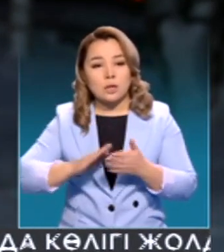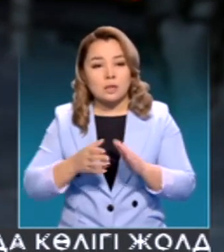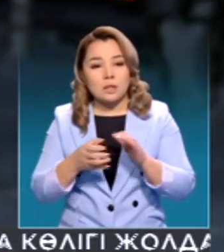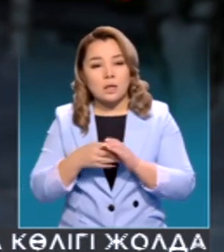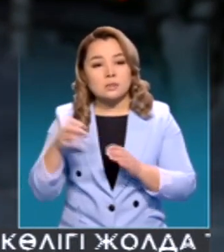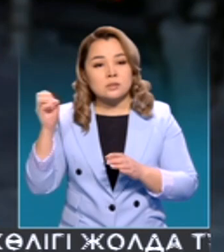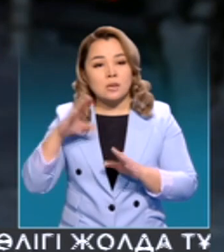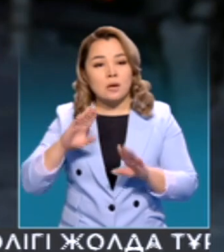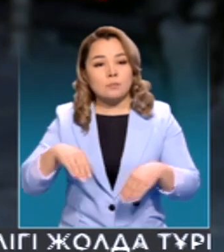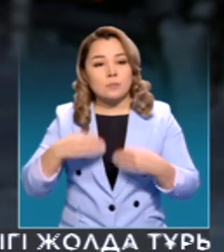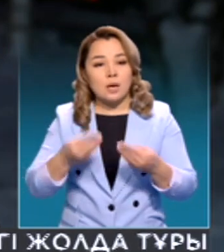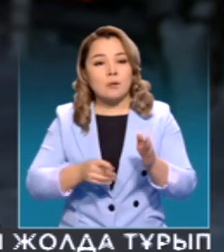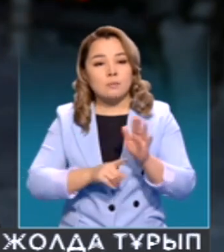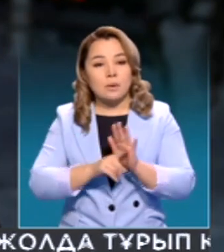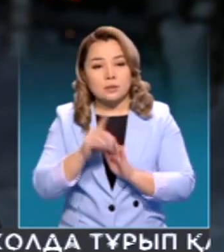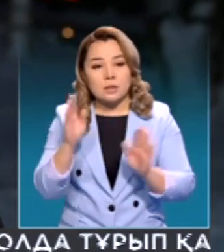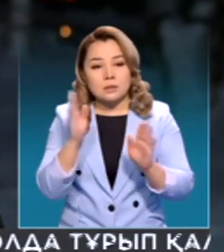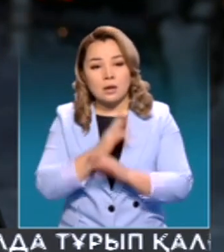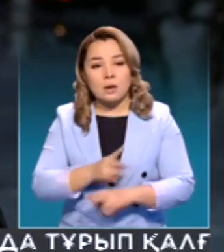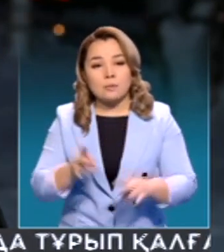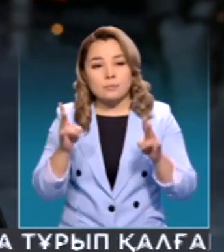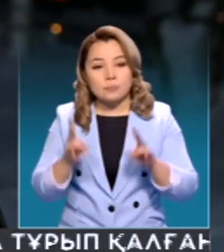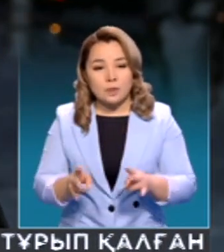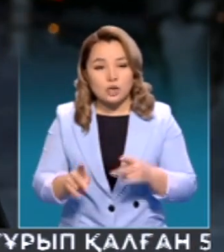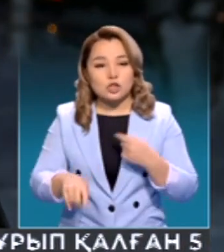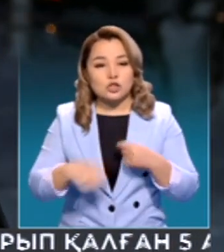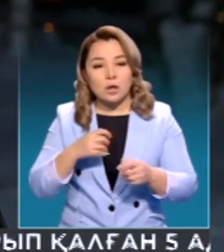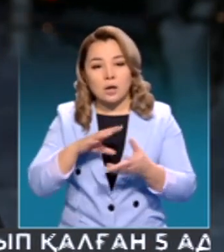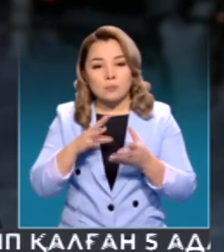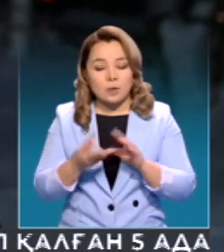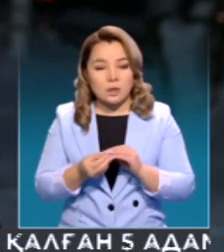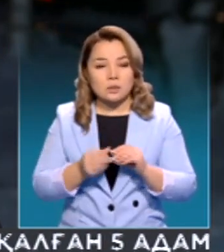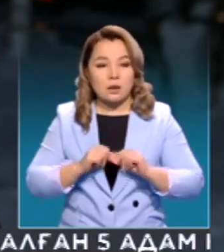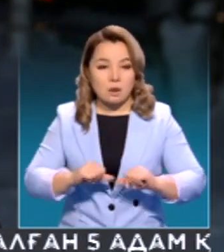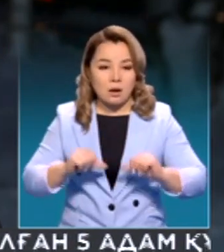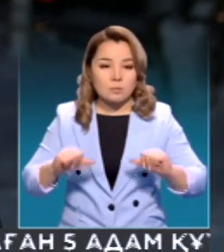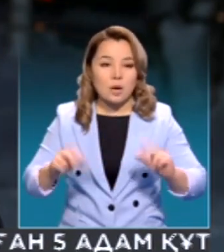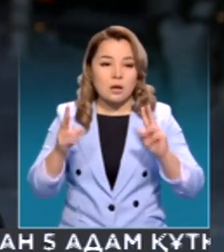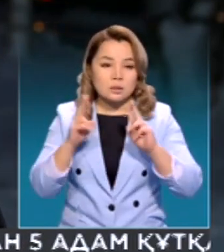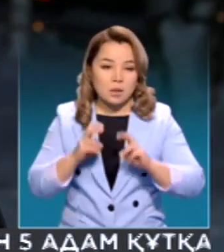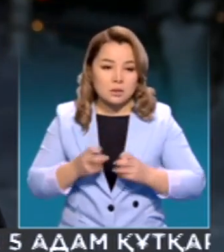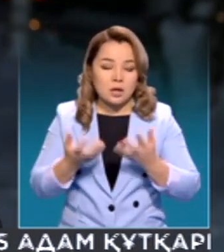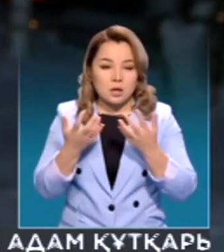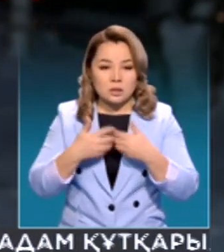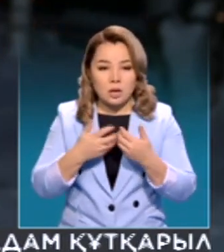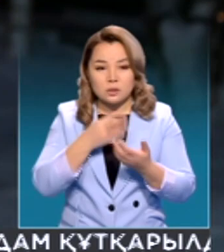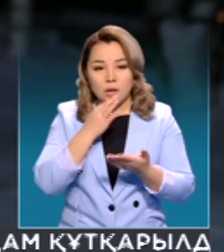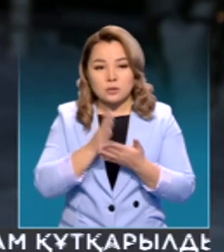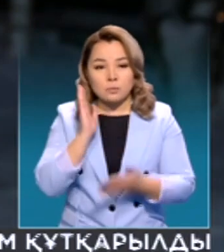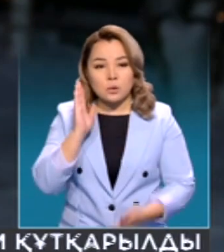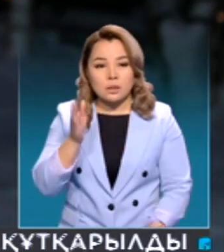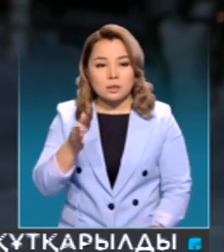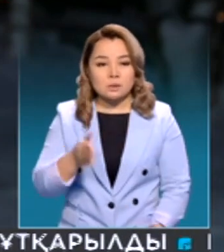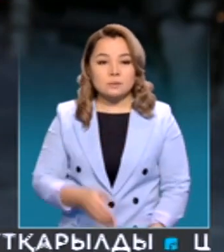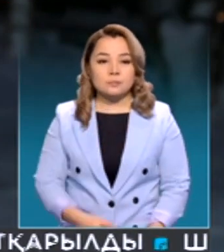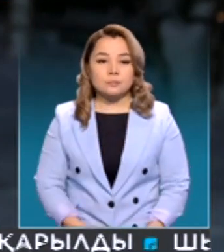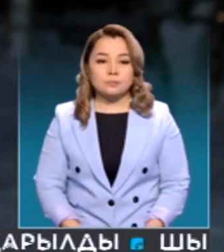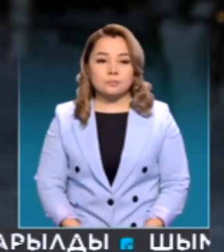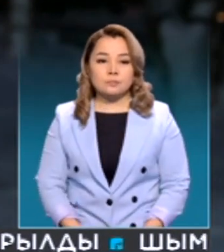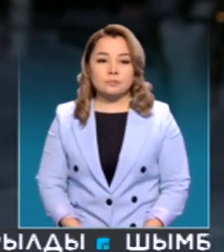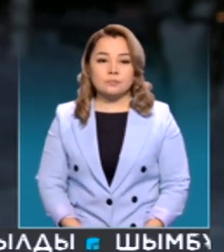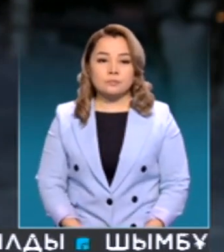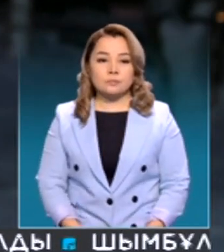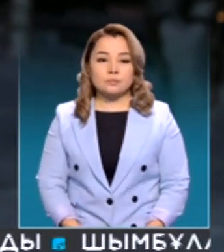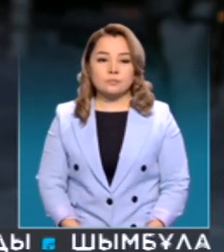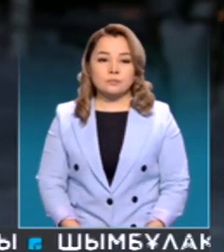бериле бастады. Ал табигый апаттан келген шыгын көлөмүн арнайы курулган комиссия эсептейди. Жамбылдан Нурдос Болатулов, Ганя Айдаркулов,